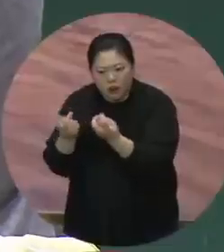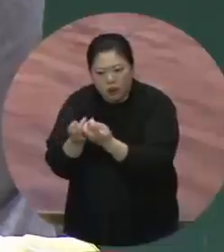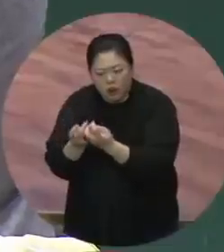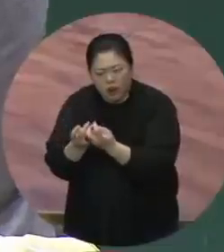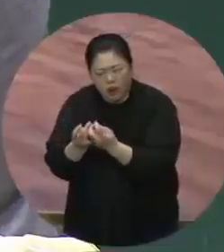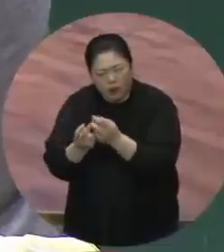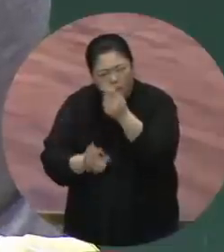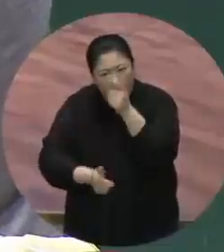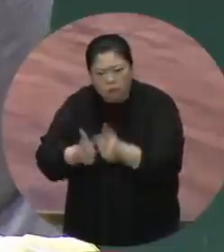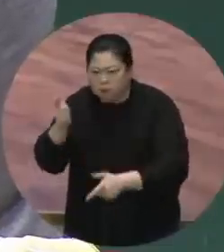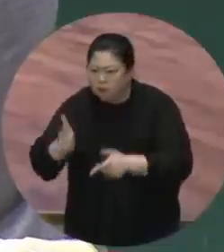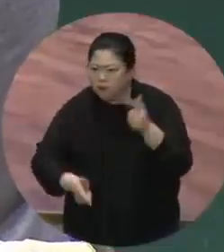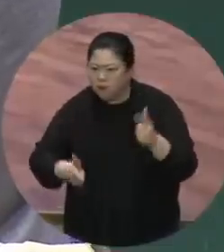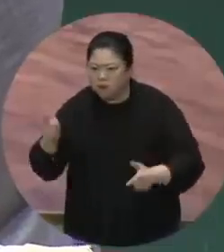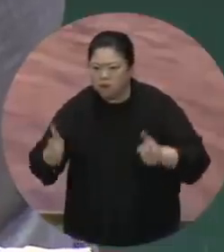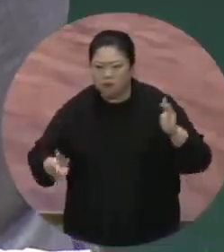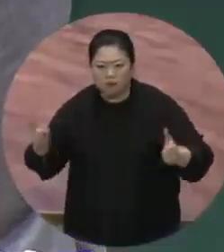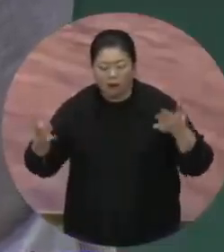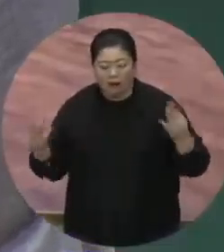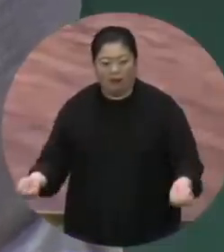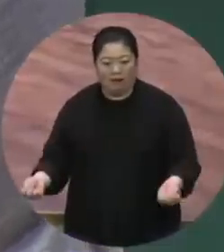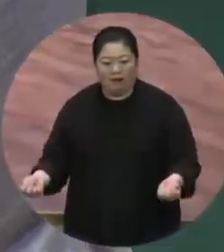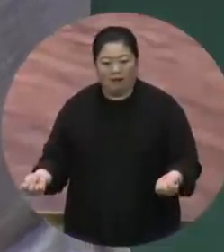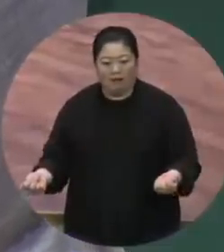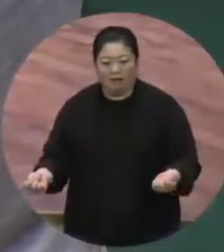다양한 사건들이 많죠.